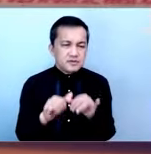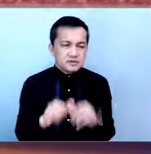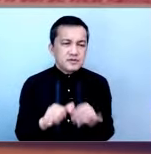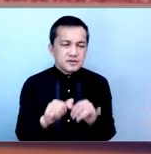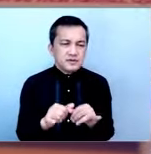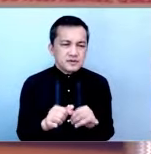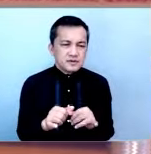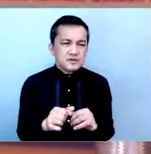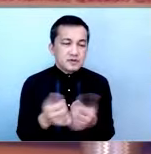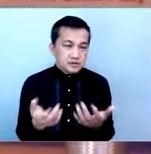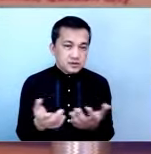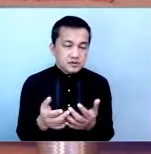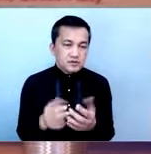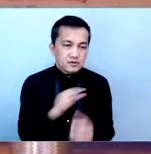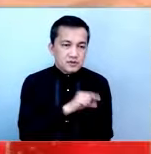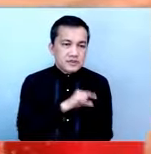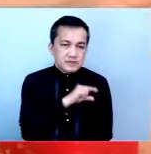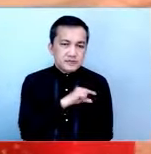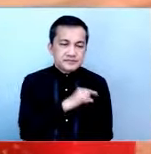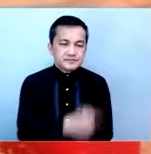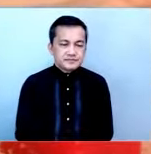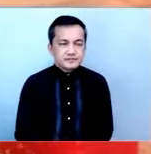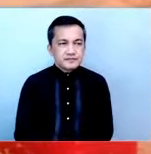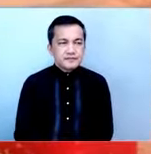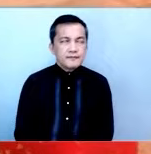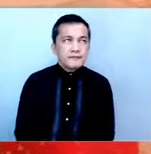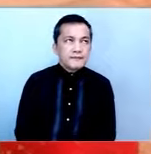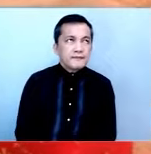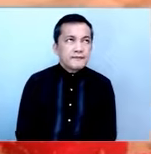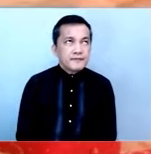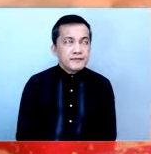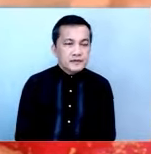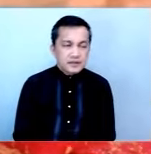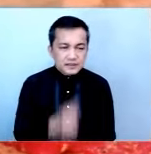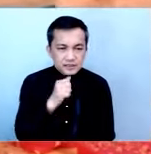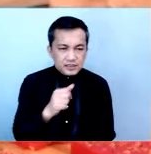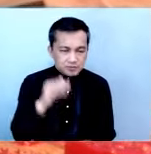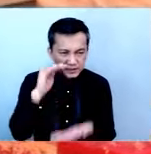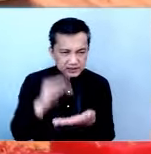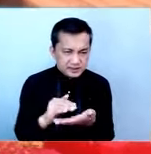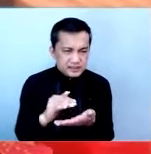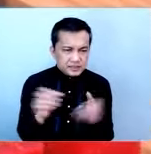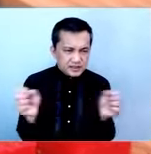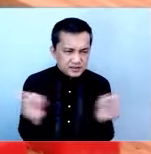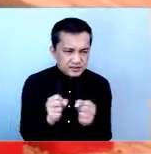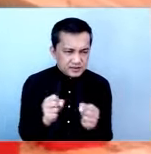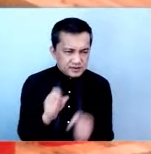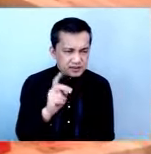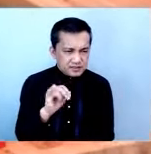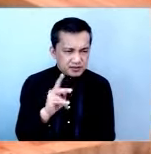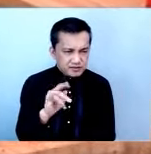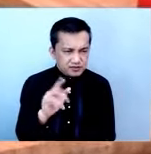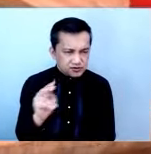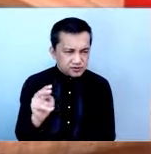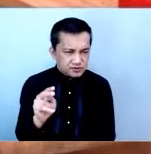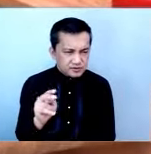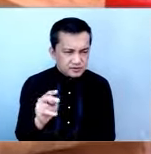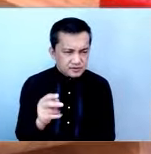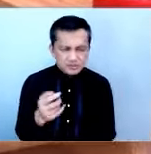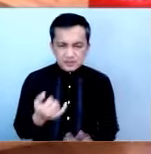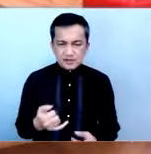para ma-maintain din po yung quality. Hindi naman kayo na gano'n, nagpalit ng size. Diba, uso ngayon yung shrinkflation. Right now, hindi pa rin